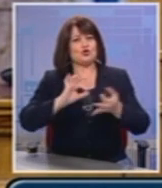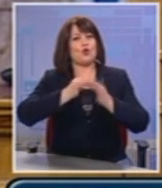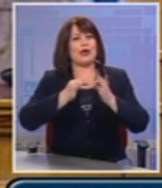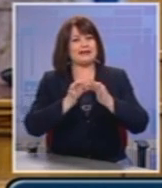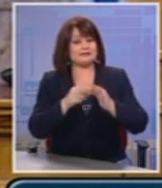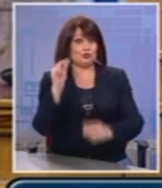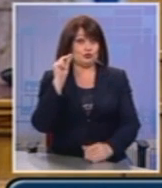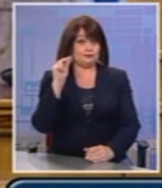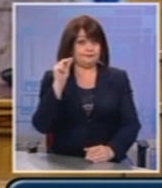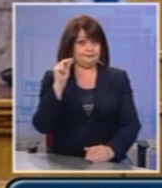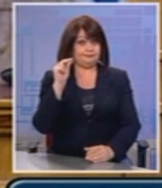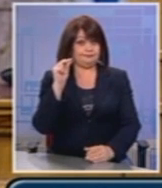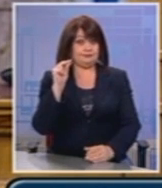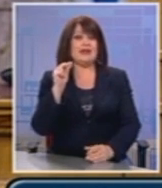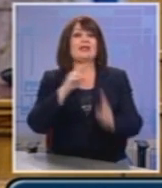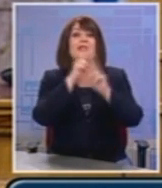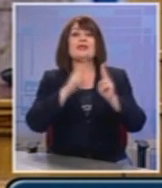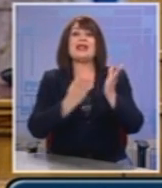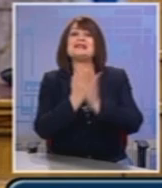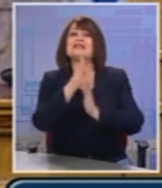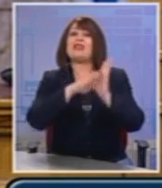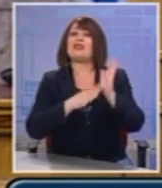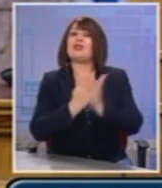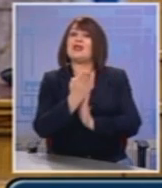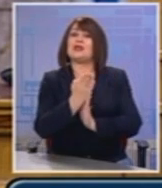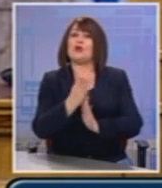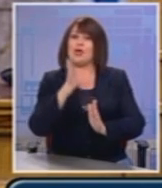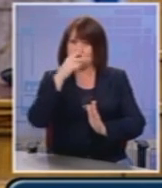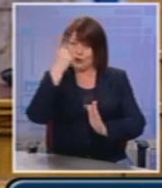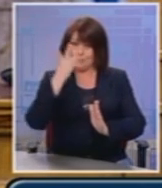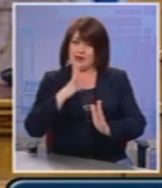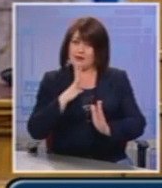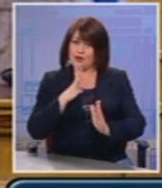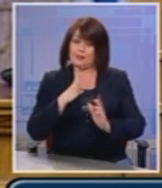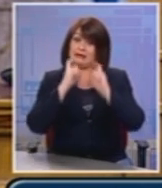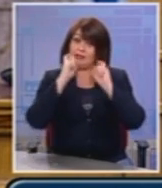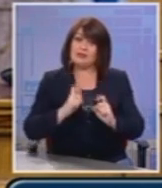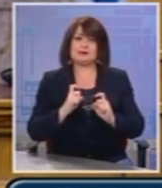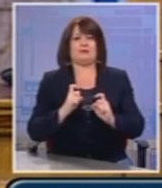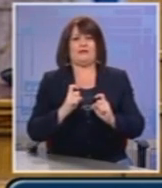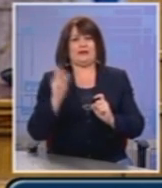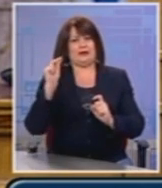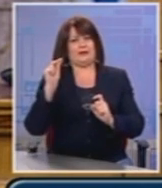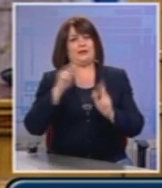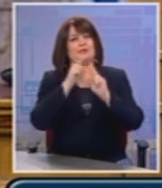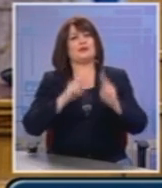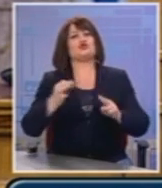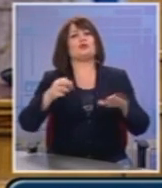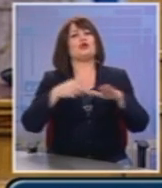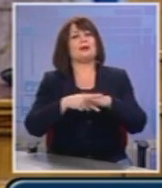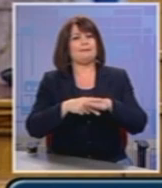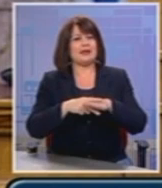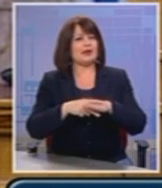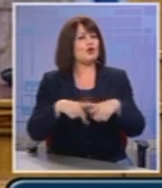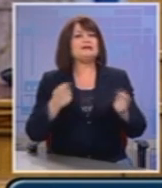δεσμεύεται από το διεθνές δίκαιο συμπεριλαμβανομένων και τον ανθρωπίνων δικαιωμάτων θα πρέπει επίσης να σημειωθεί ότι το δντ